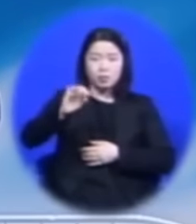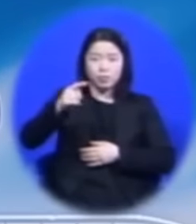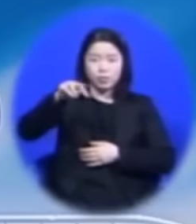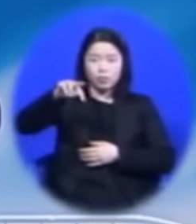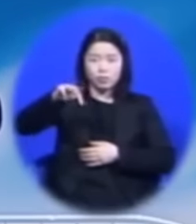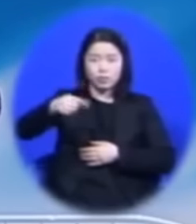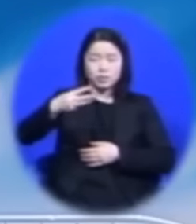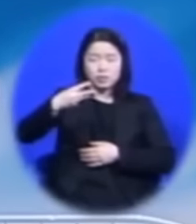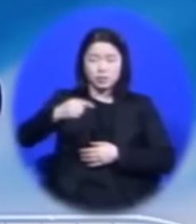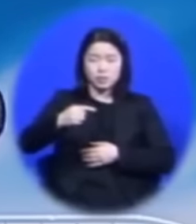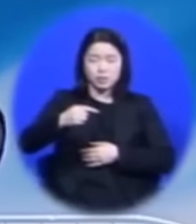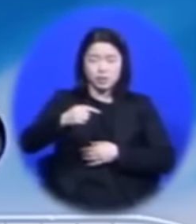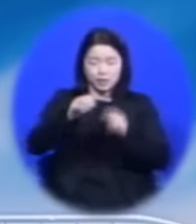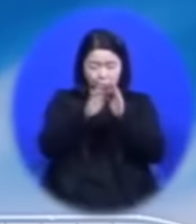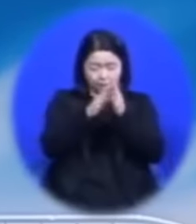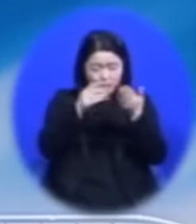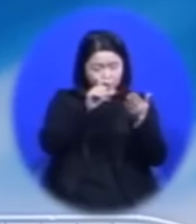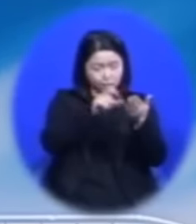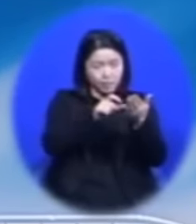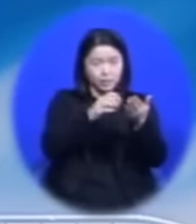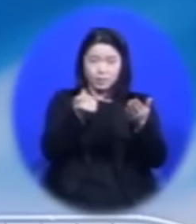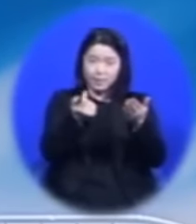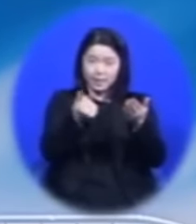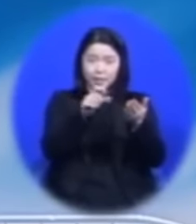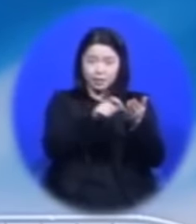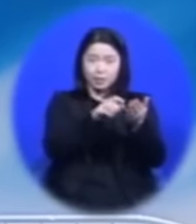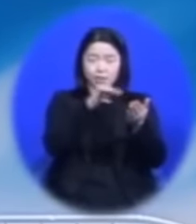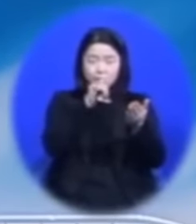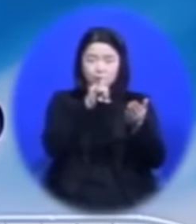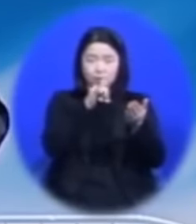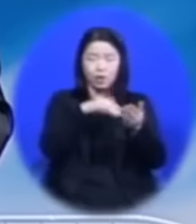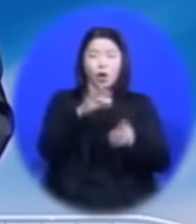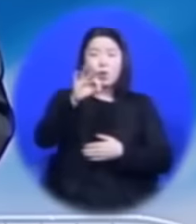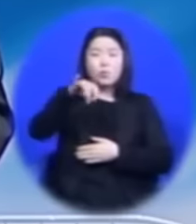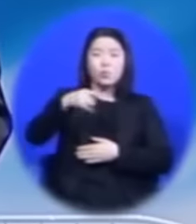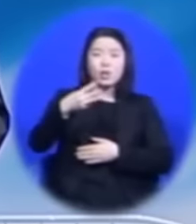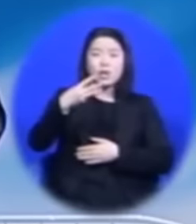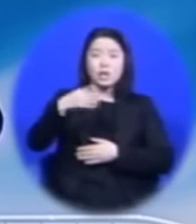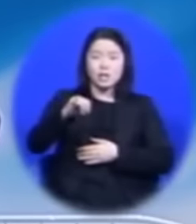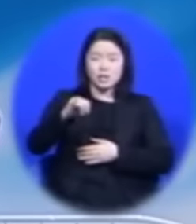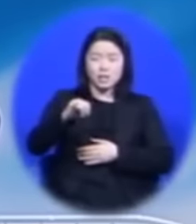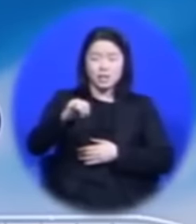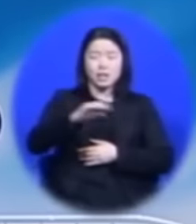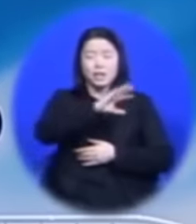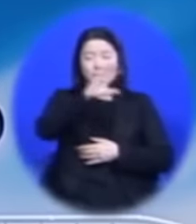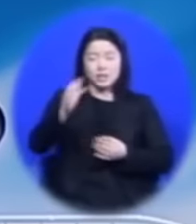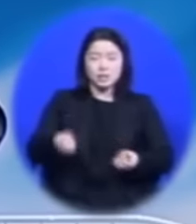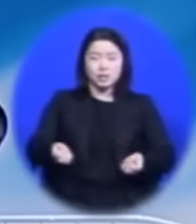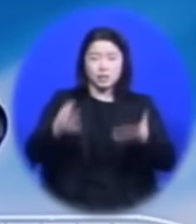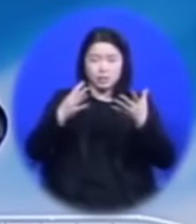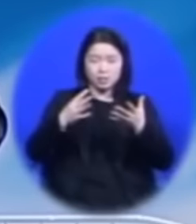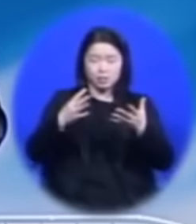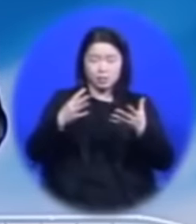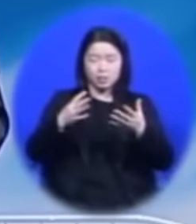칼럼에 그 이야기가 실렸어요. 윌리라고 하는, 윌리의 성탄절이라고 하는